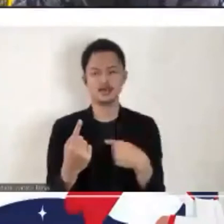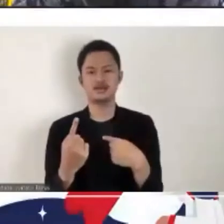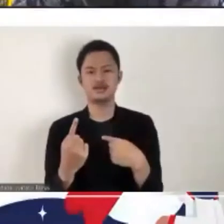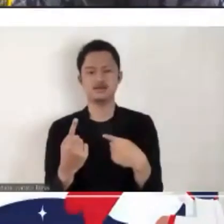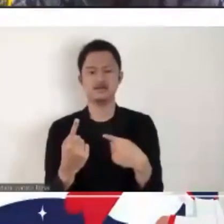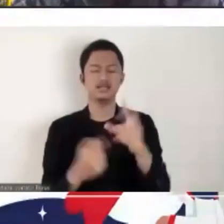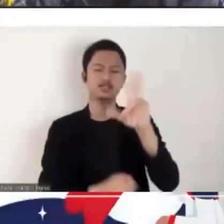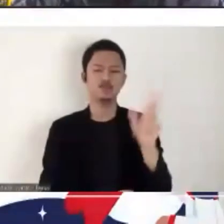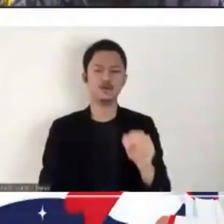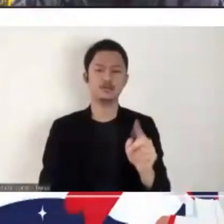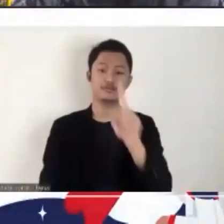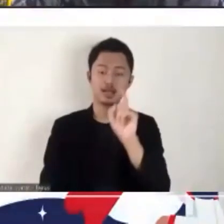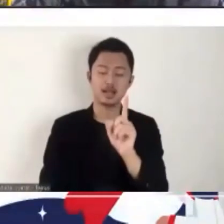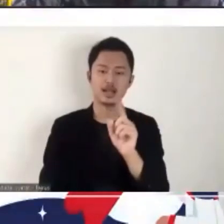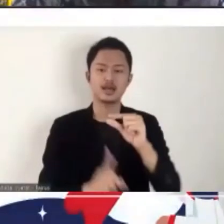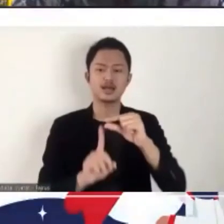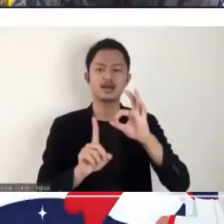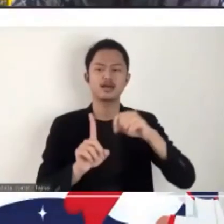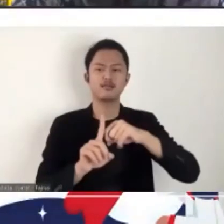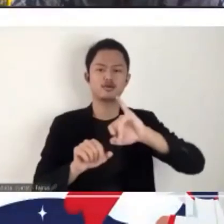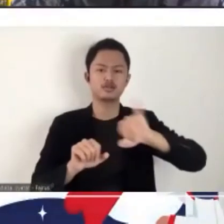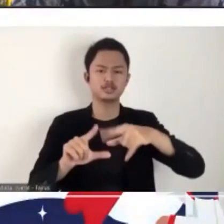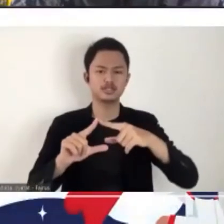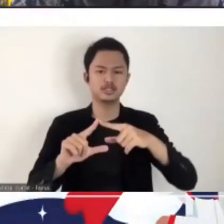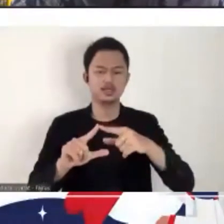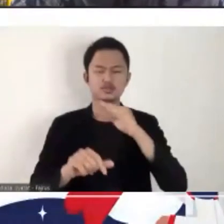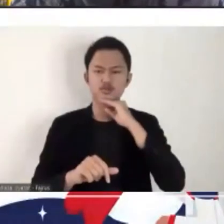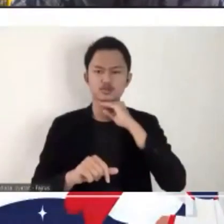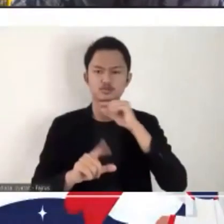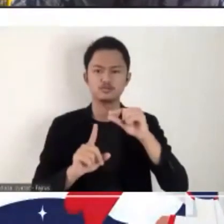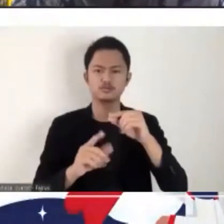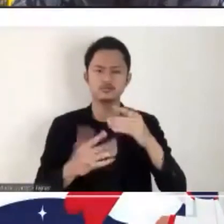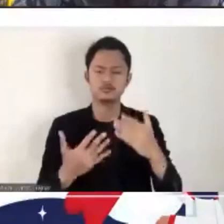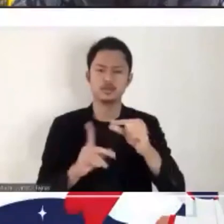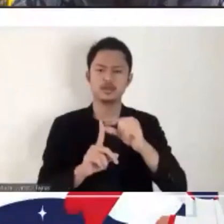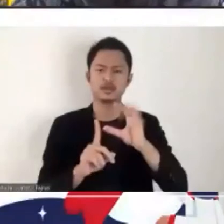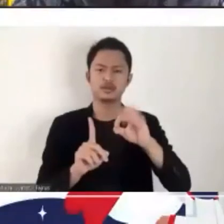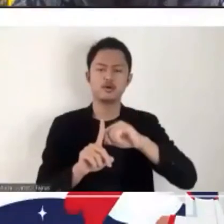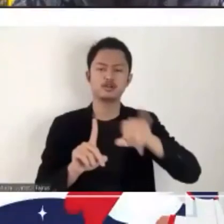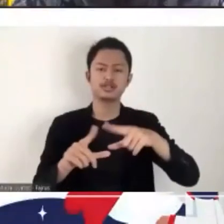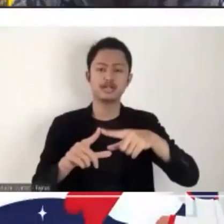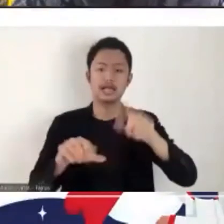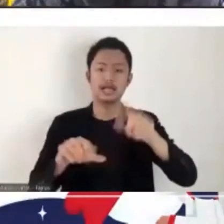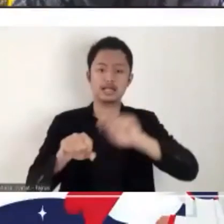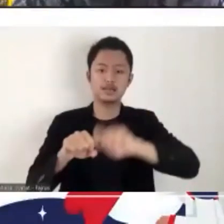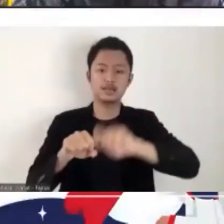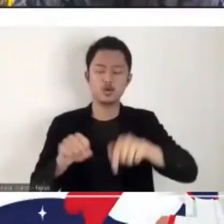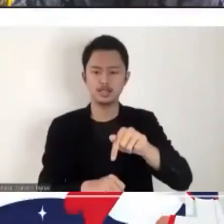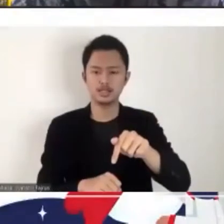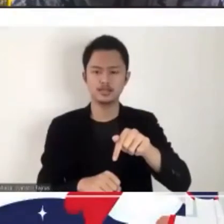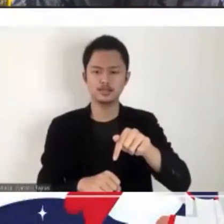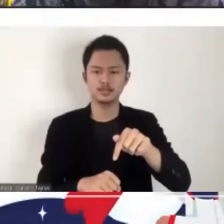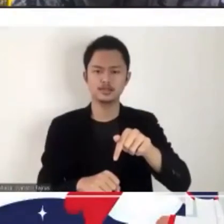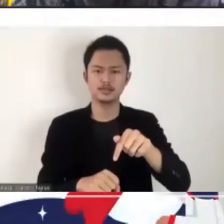juga Apakah Pokja yang sedang dibuat sebenarnya apakah Pokja yang sedang dibuat ini bisa didorong oleh